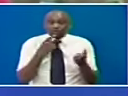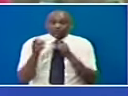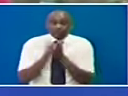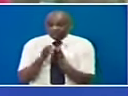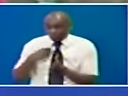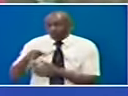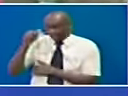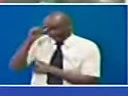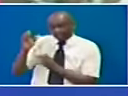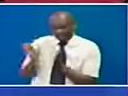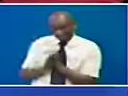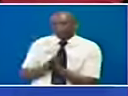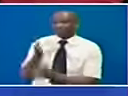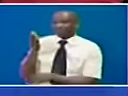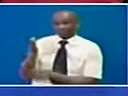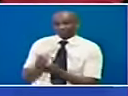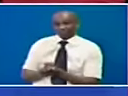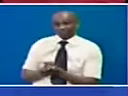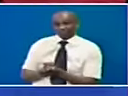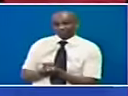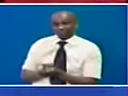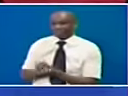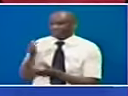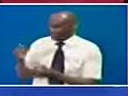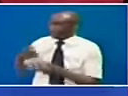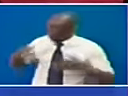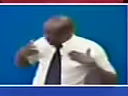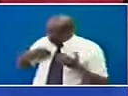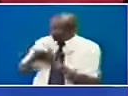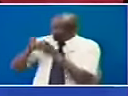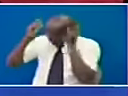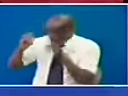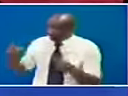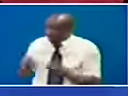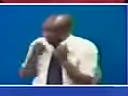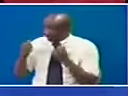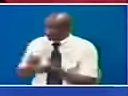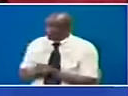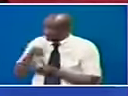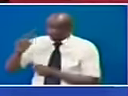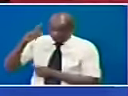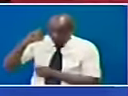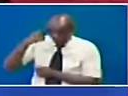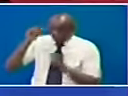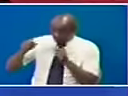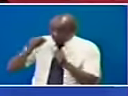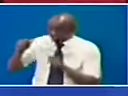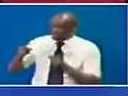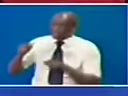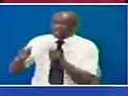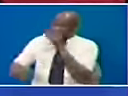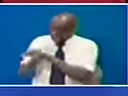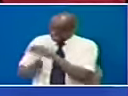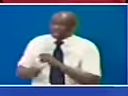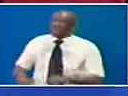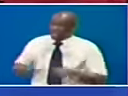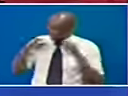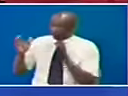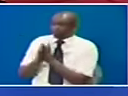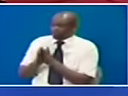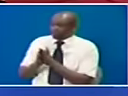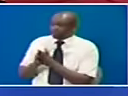na Gavana Kenneth Lusaka. Hujambo? Sijambo. Umefurahia uamuzi ambao mmeutoa? Unaona kwamba huenda hautahatarisha sekta ya afya humu